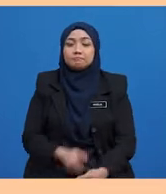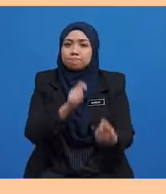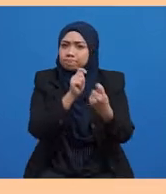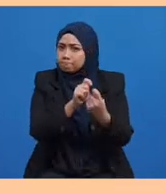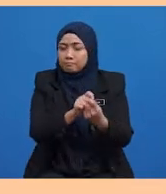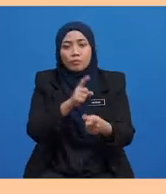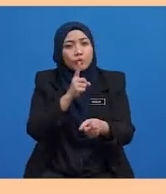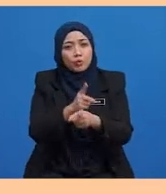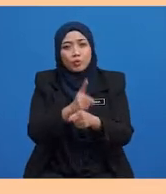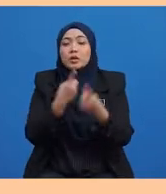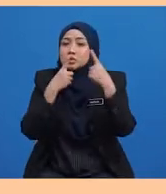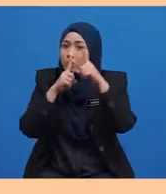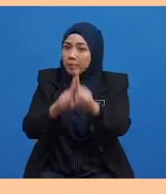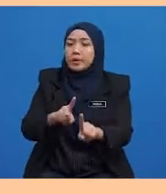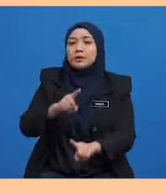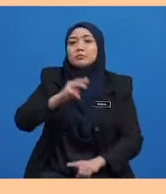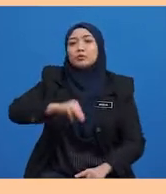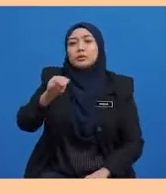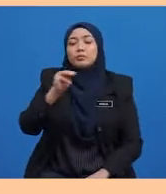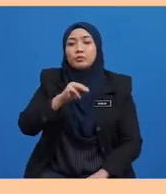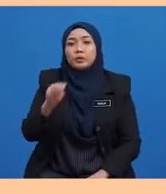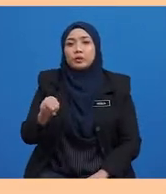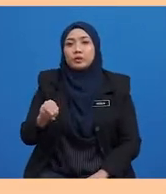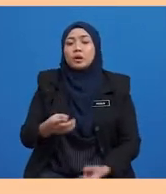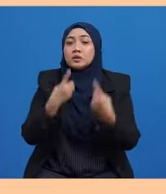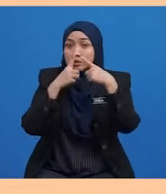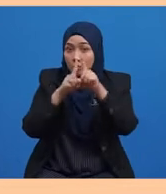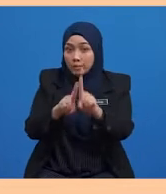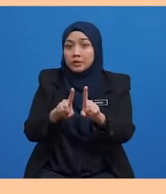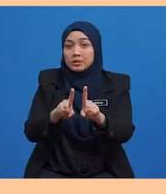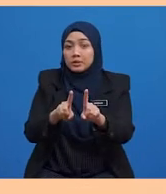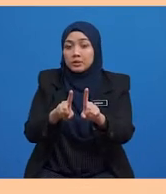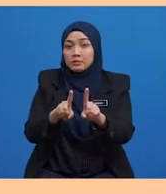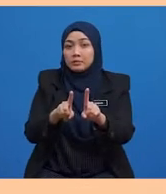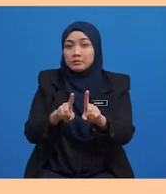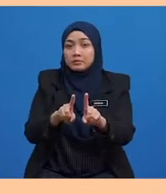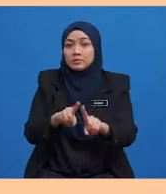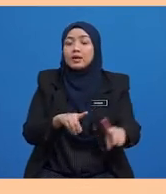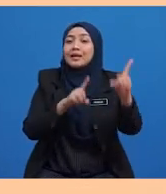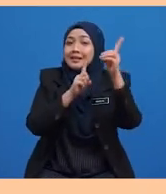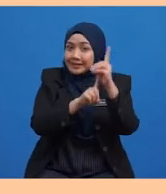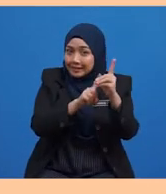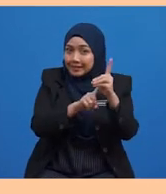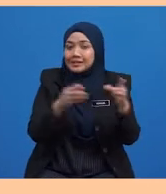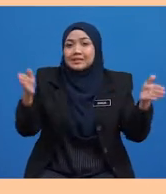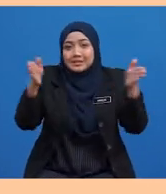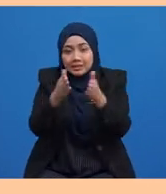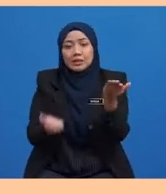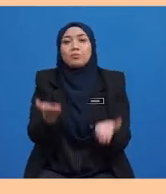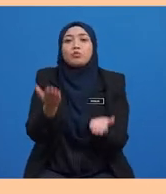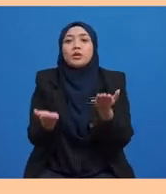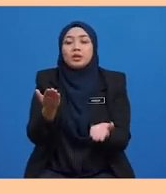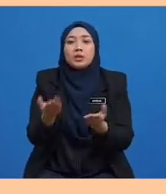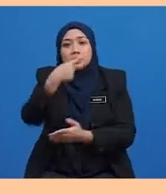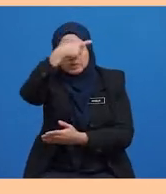Tepat betul jawapan murid-murid cikgu. Jawapannya adalah kecil kemungkinan